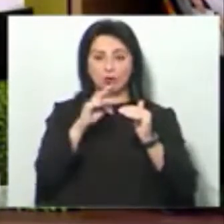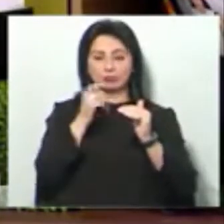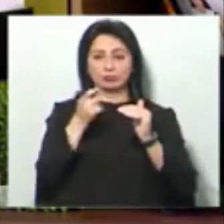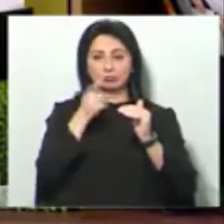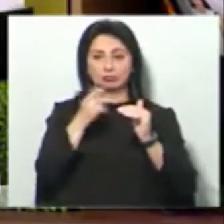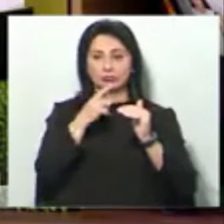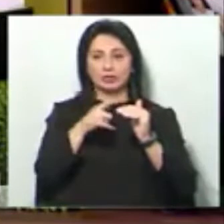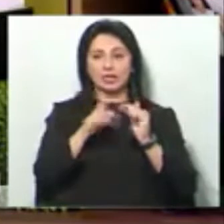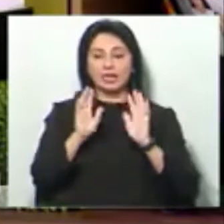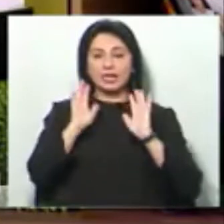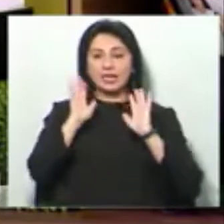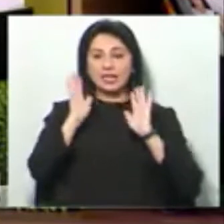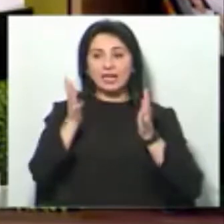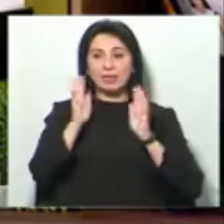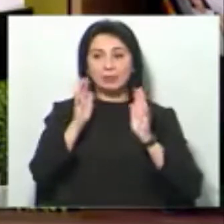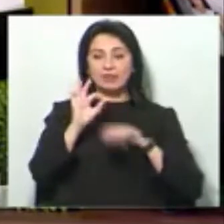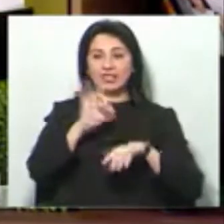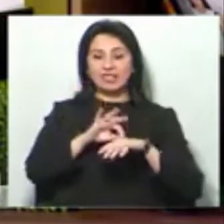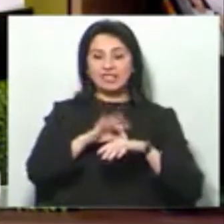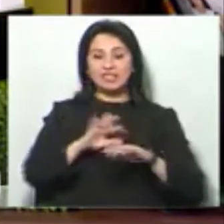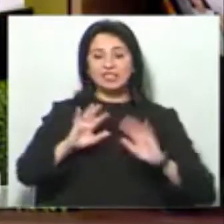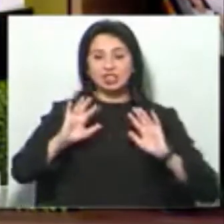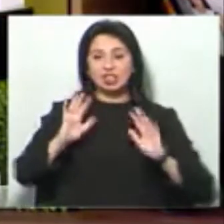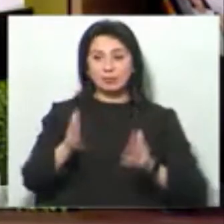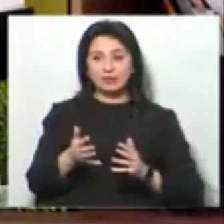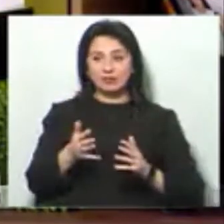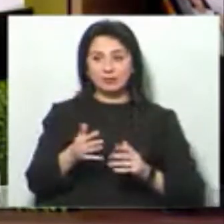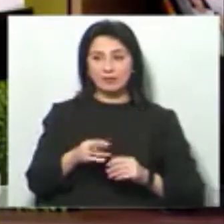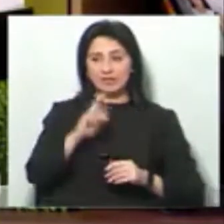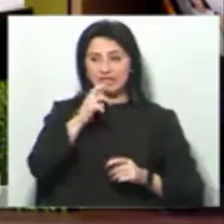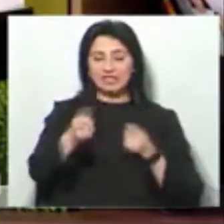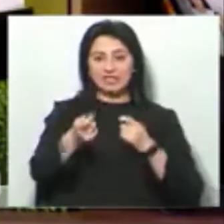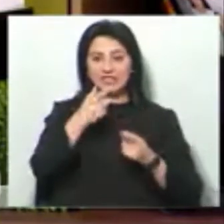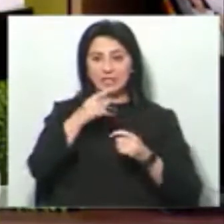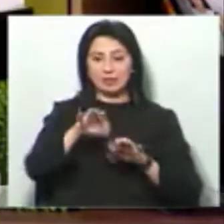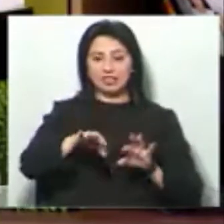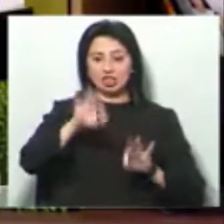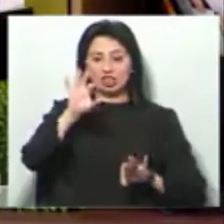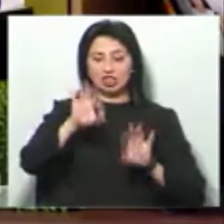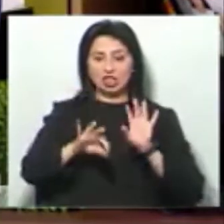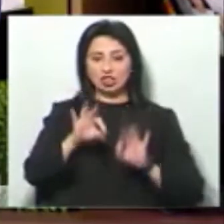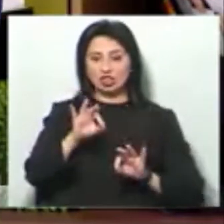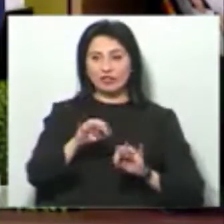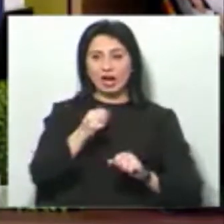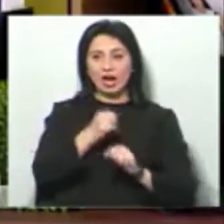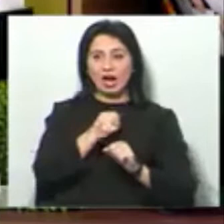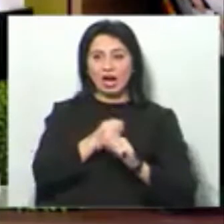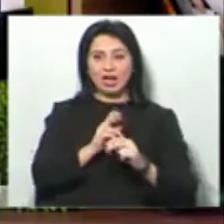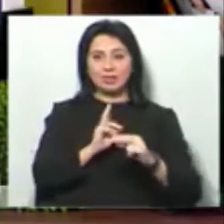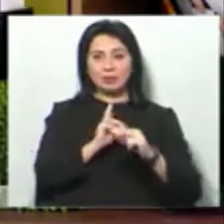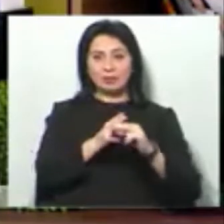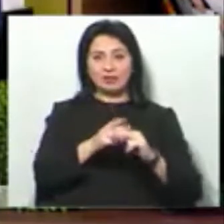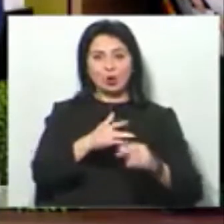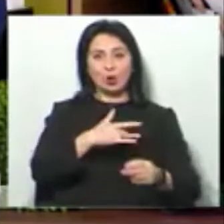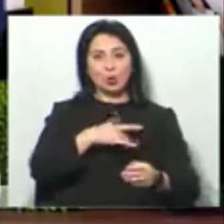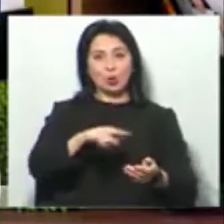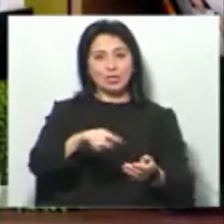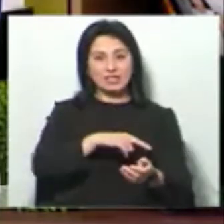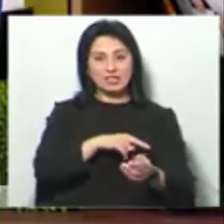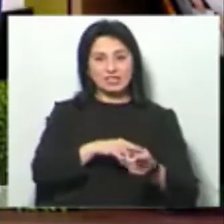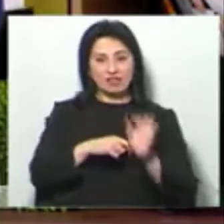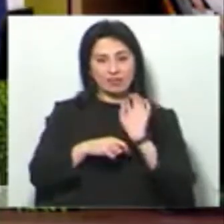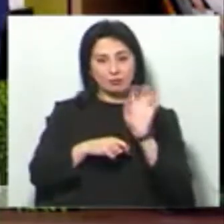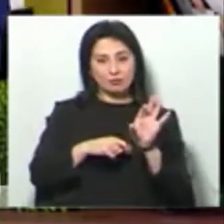მნიშვნელოვანია არტერიული ჰიპერტენზიის დიაგნოზის შემთხვევაში მედიკამენტის შერჩევა, რომელიც აკეთებს პრევენციას გულ-სისხლძარღვთა სისტემის